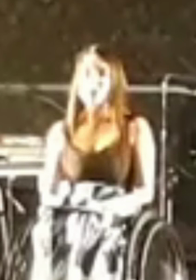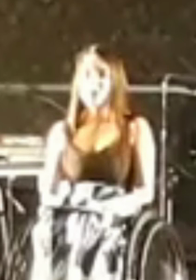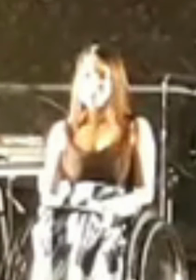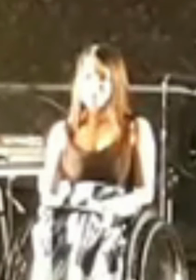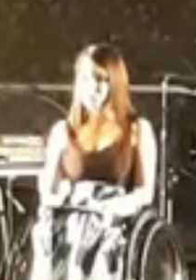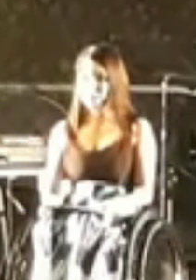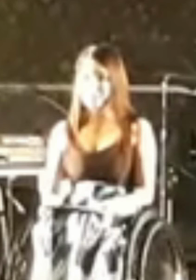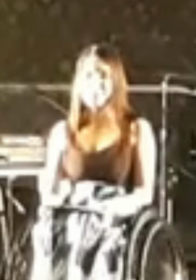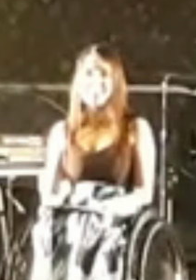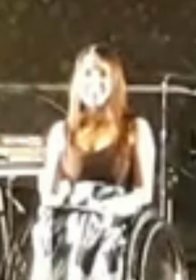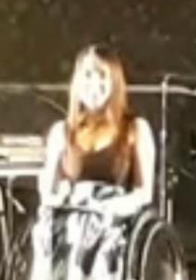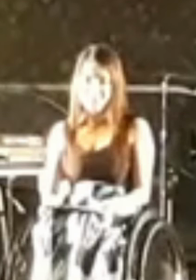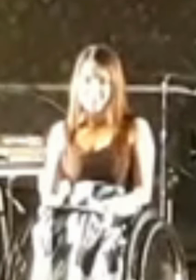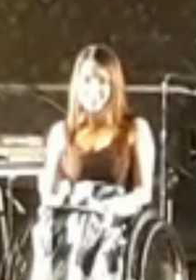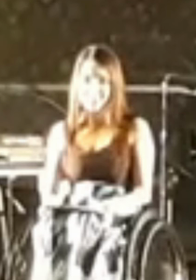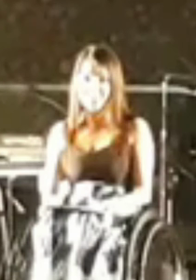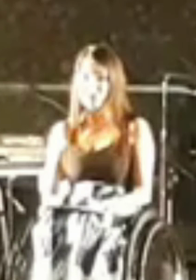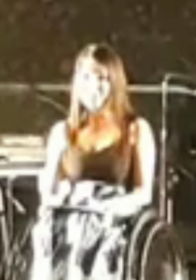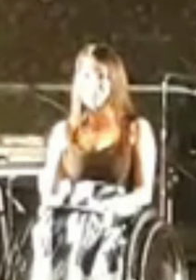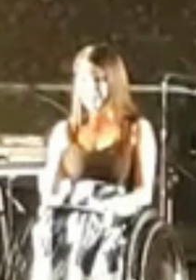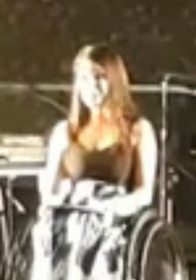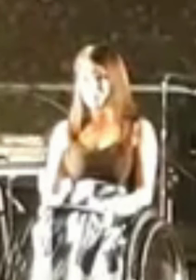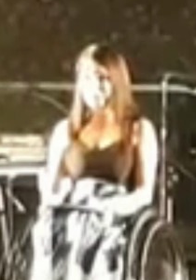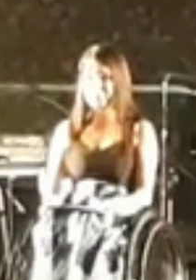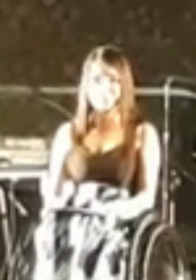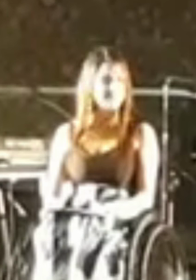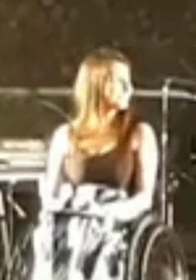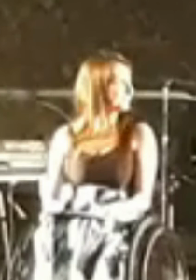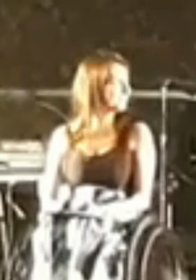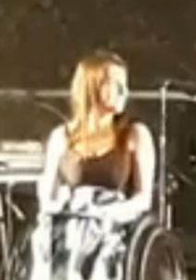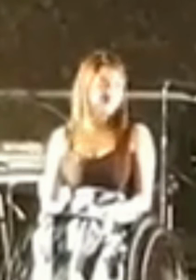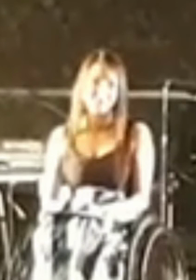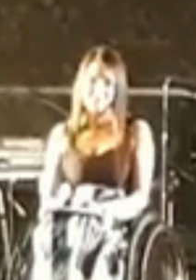partiamo con la prima storia, che è la storia del Basket Forever.